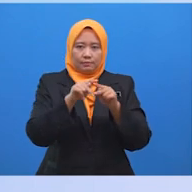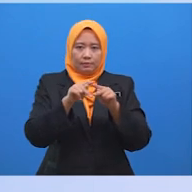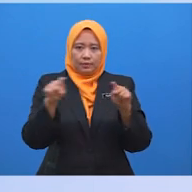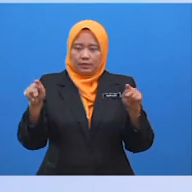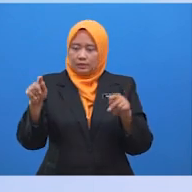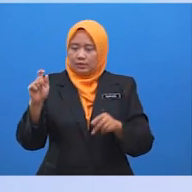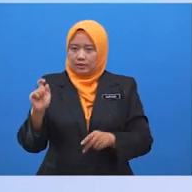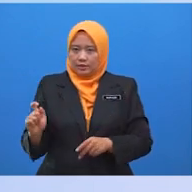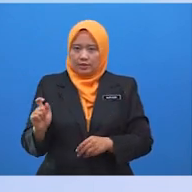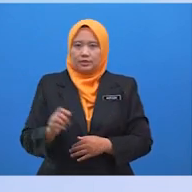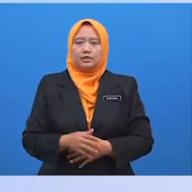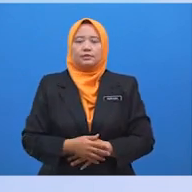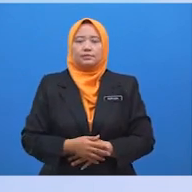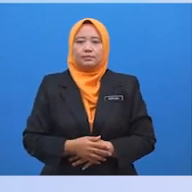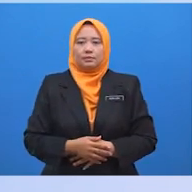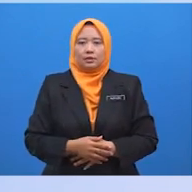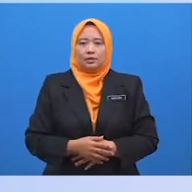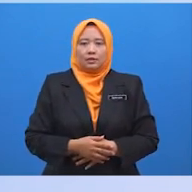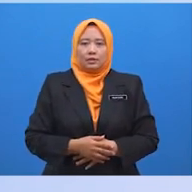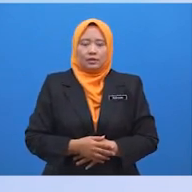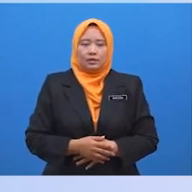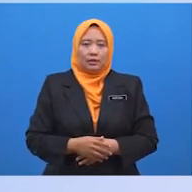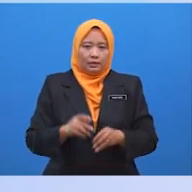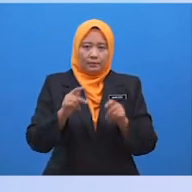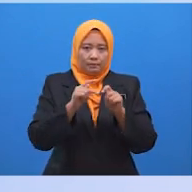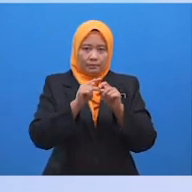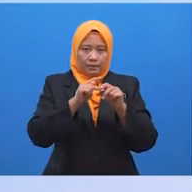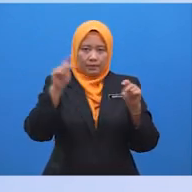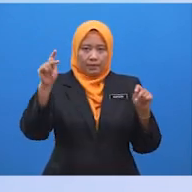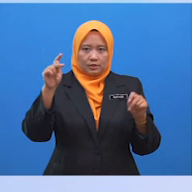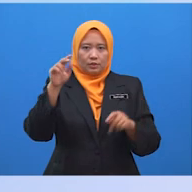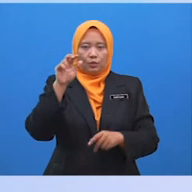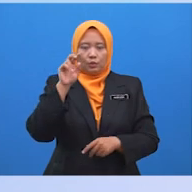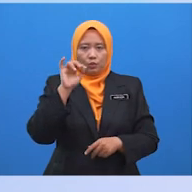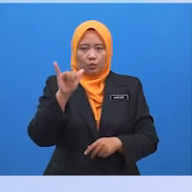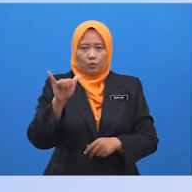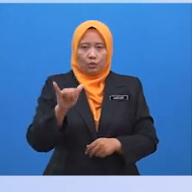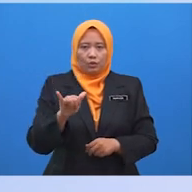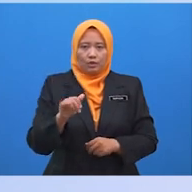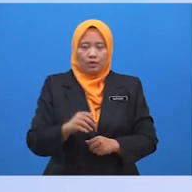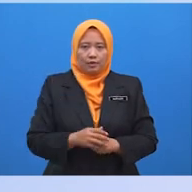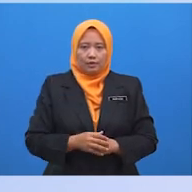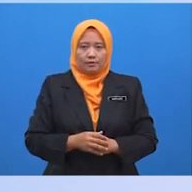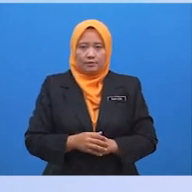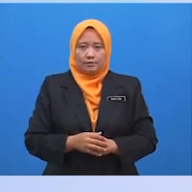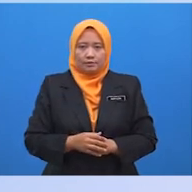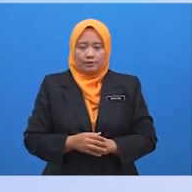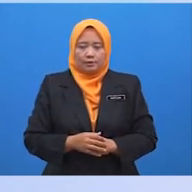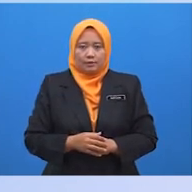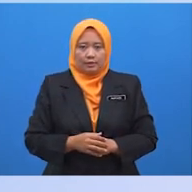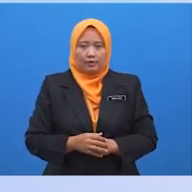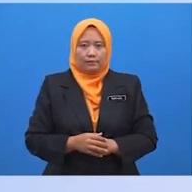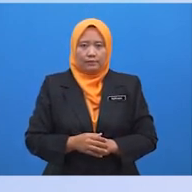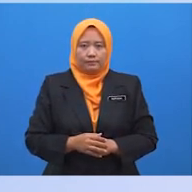merupakan titik persilangan di antara garis lurus dengan paksi X, manakala pintasan Y